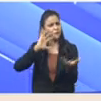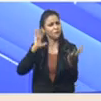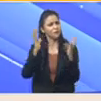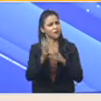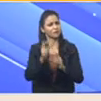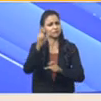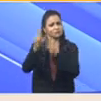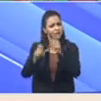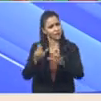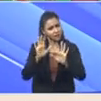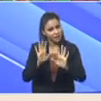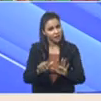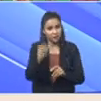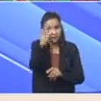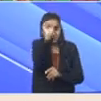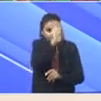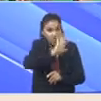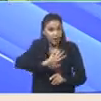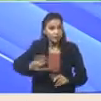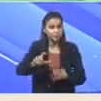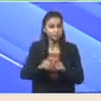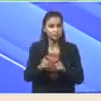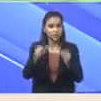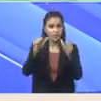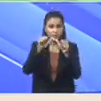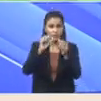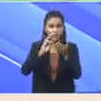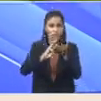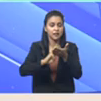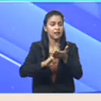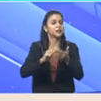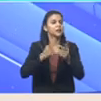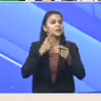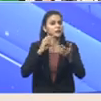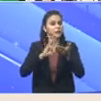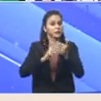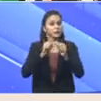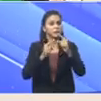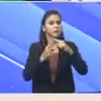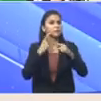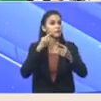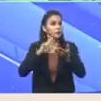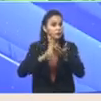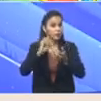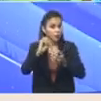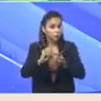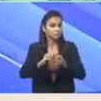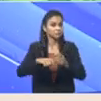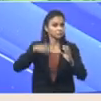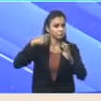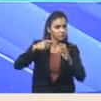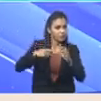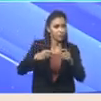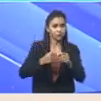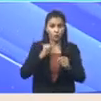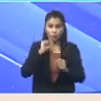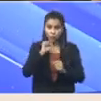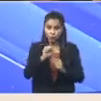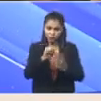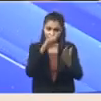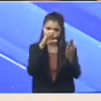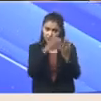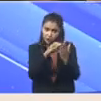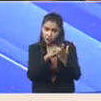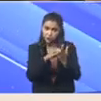हैं। भारत के एनिमेशन कैरेक्टर्स, यहाँ की एनिमेशन मूवीज अपने कंटेंट